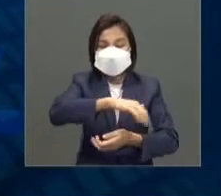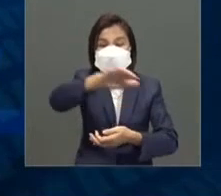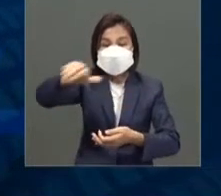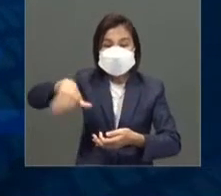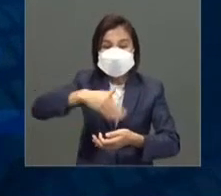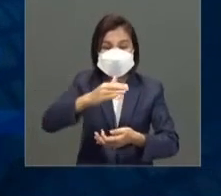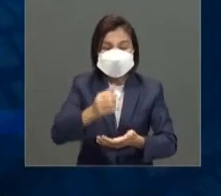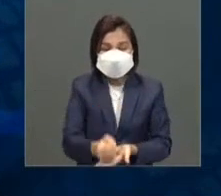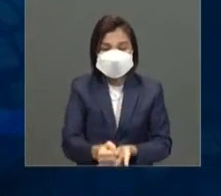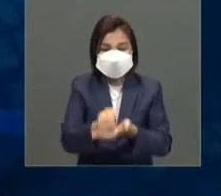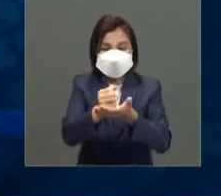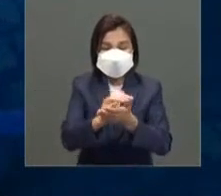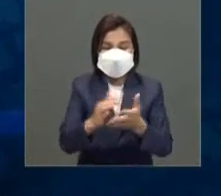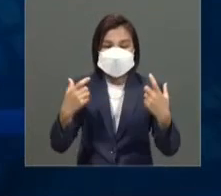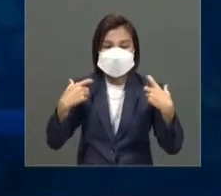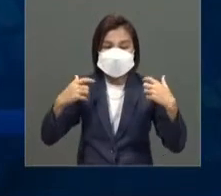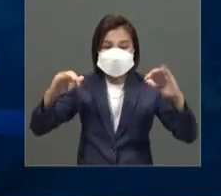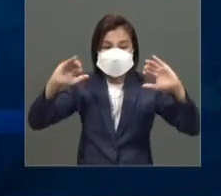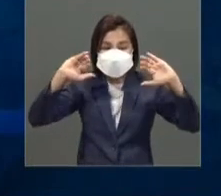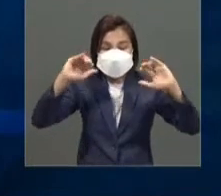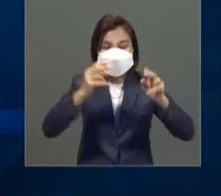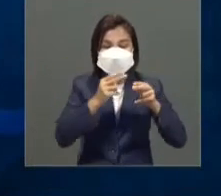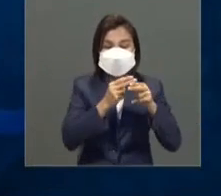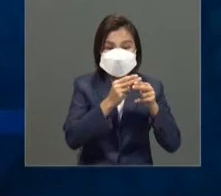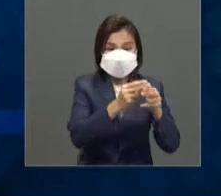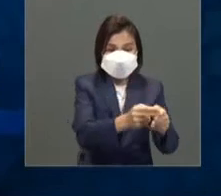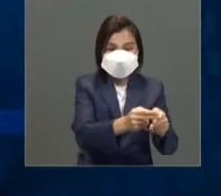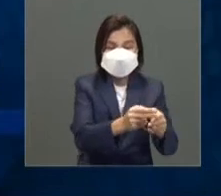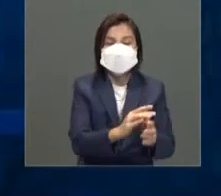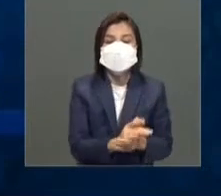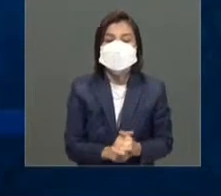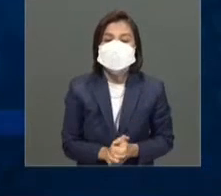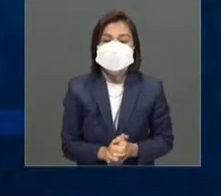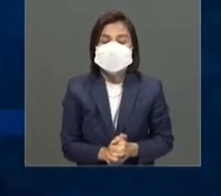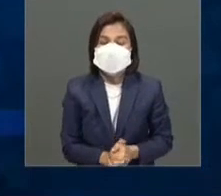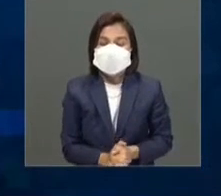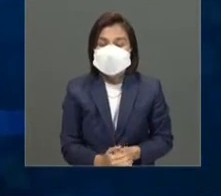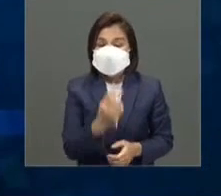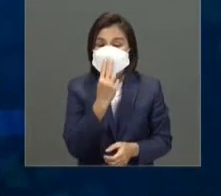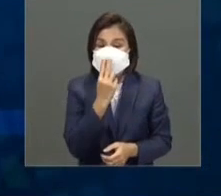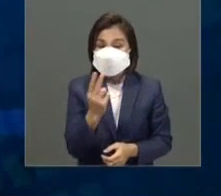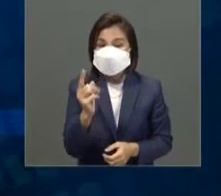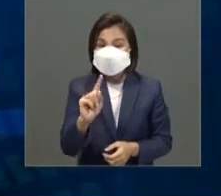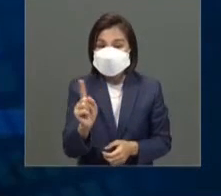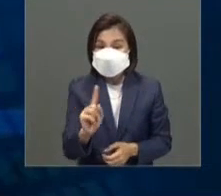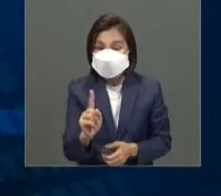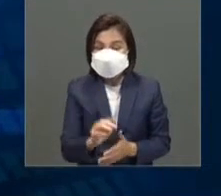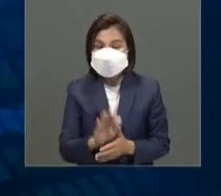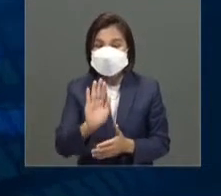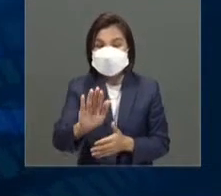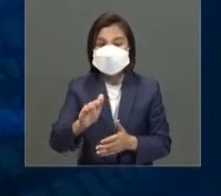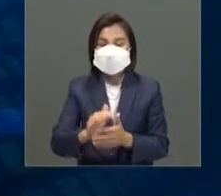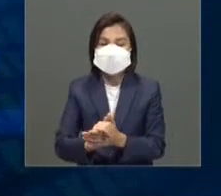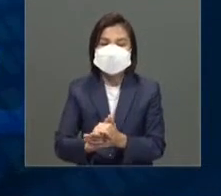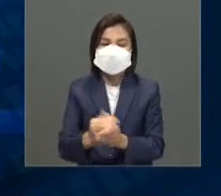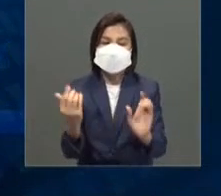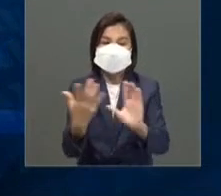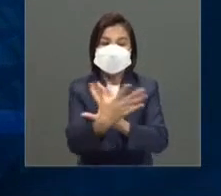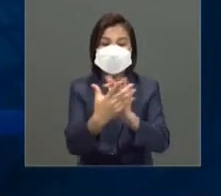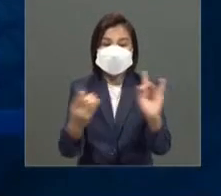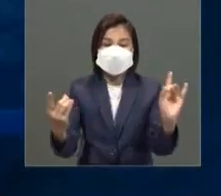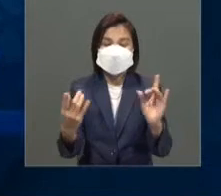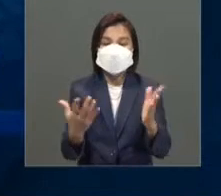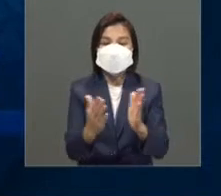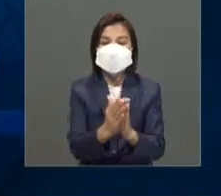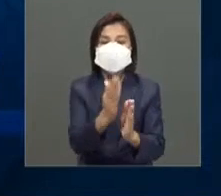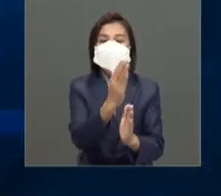นทั้งภาครัฐเอกชนนะครับแล้วก็ยังเห็นอย่างที่ว่านะครับในภาคของประชาสังคมนะครับพ